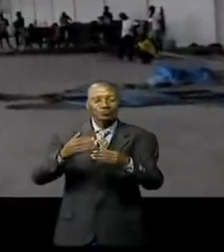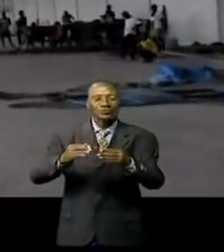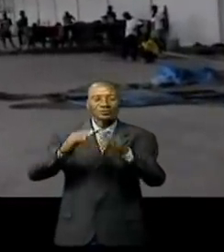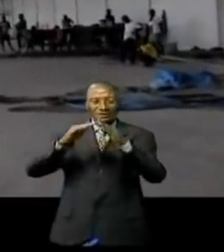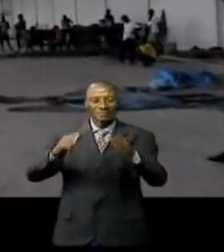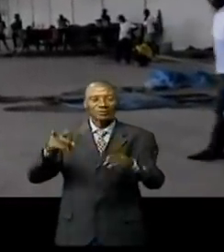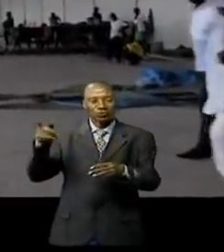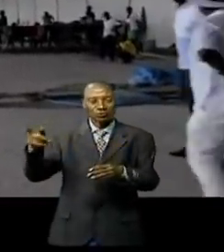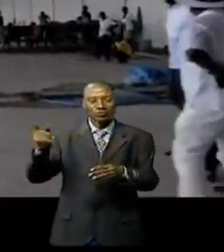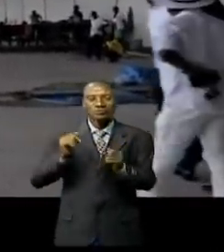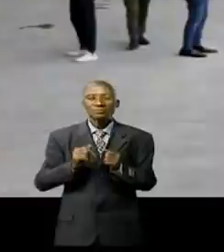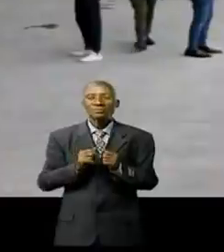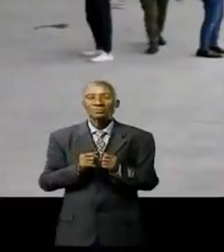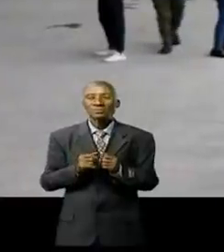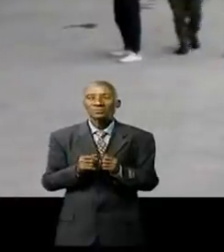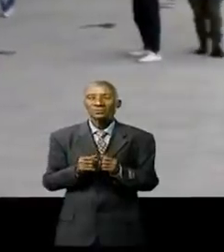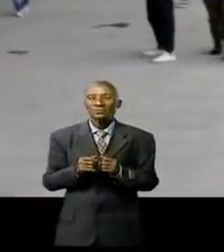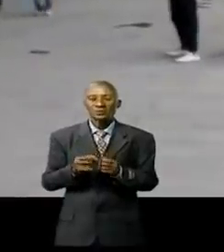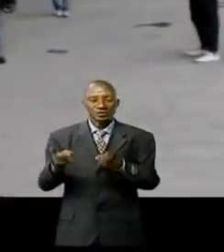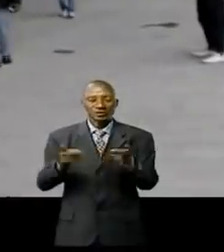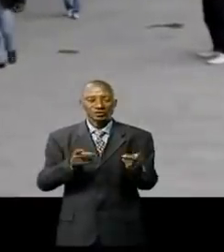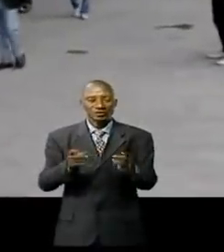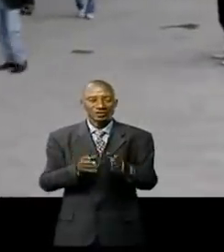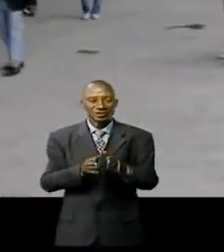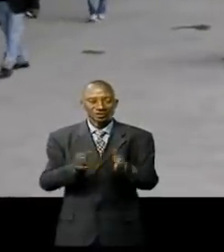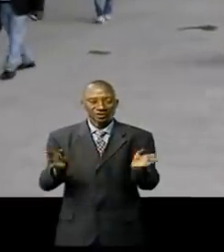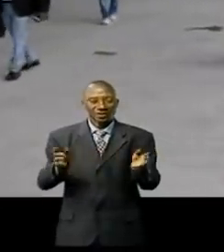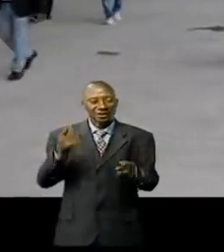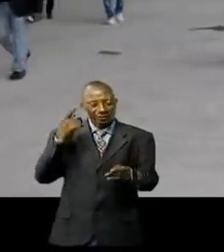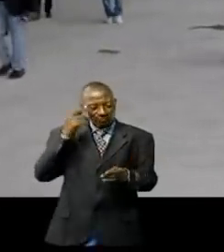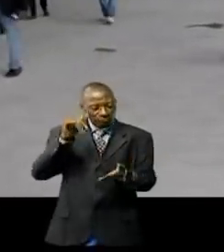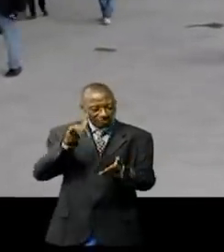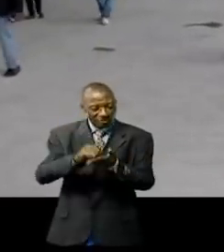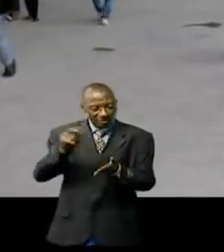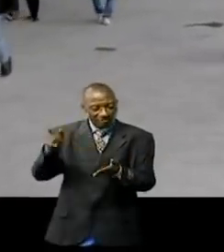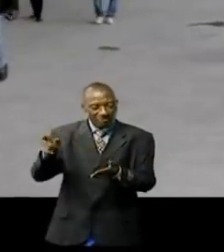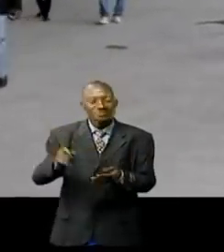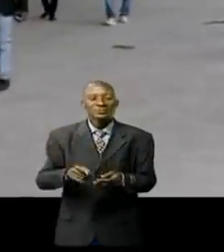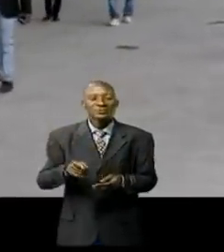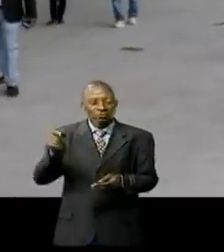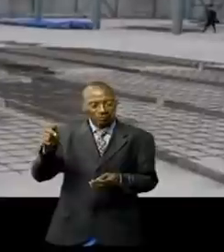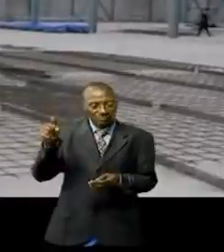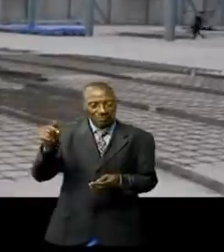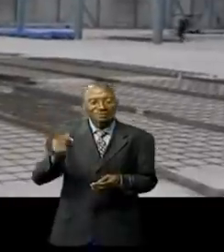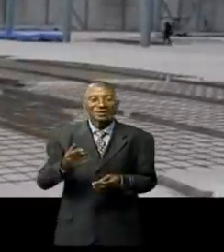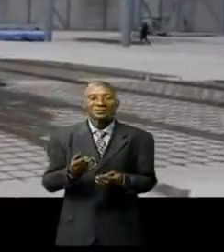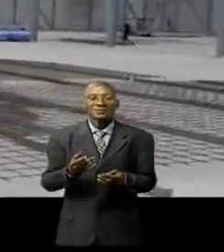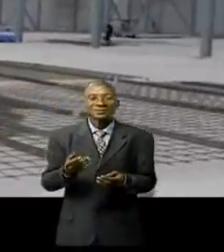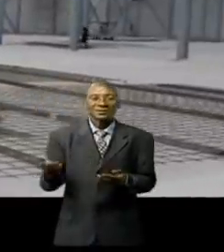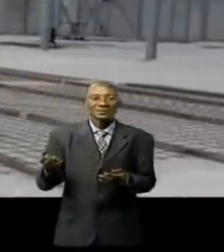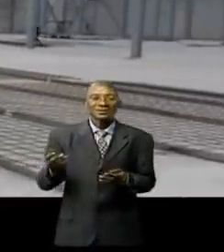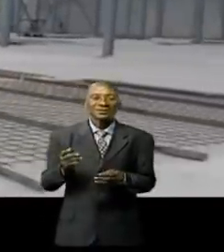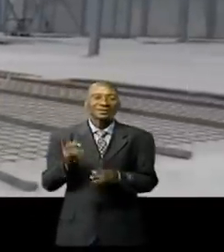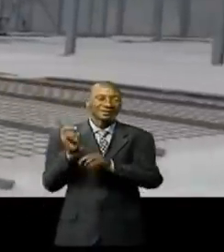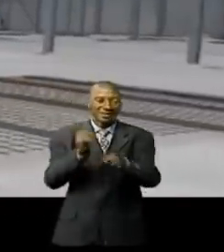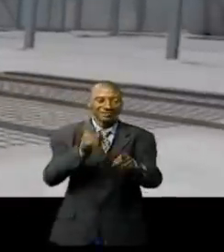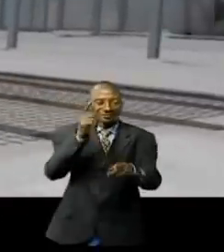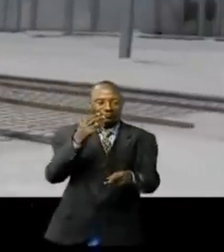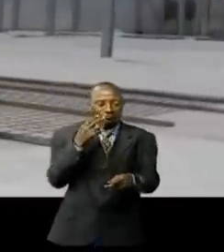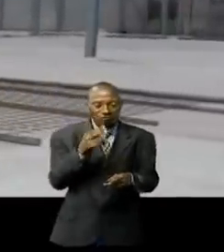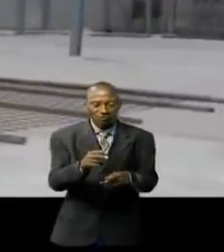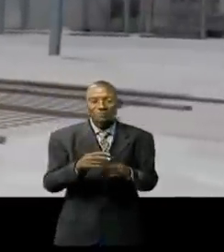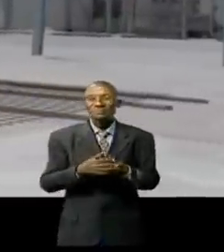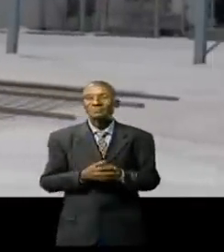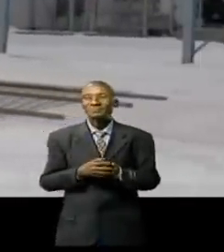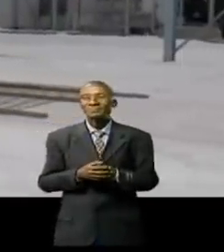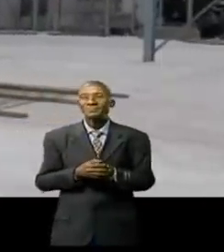en valeur par le directeur général Didier Moussété. Ce dernier dément toute rumeur de la vente de ces concessions. Ici, à